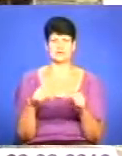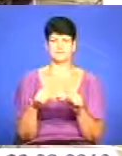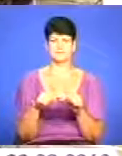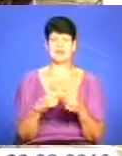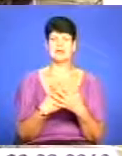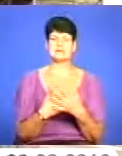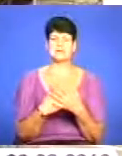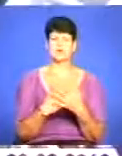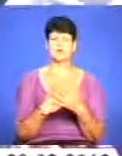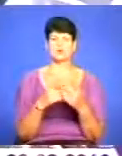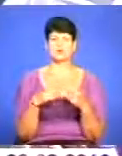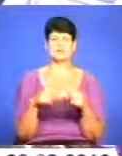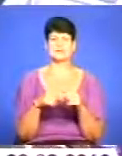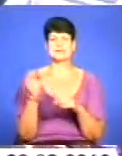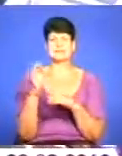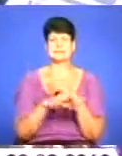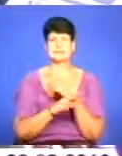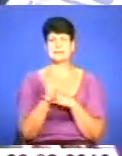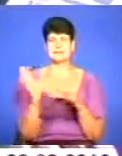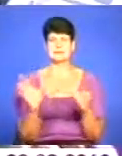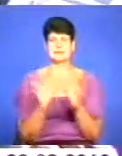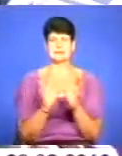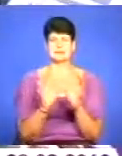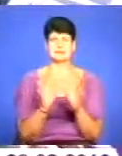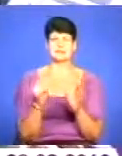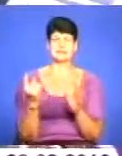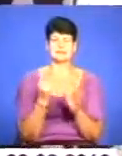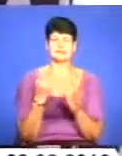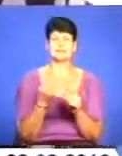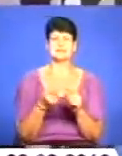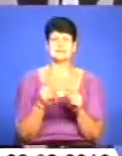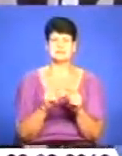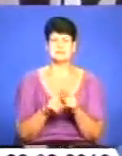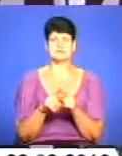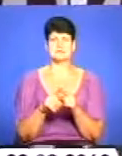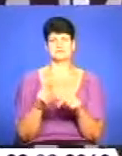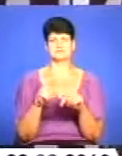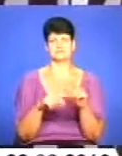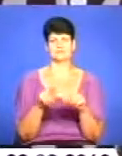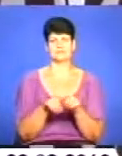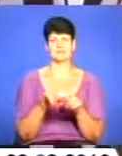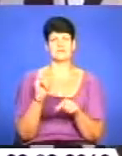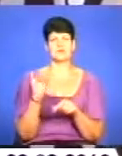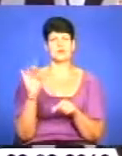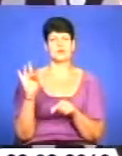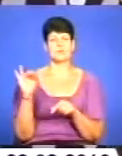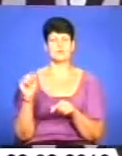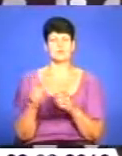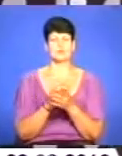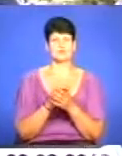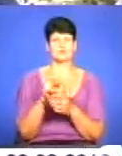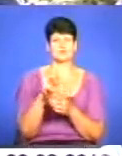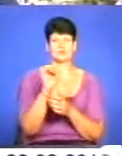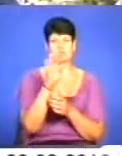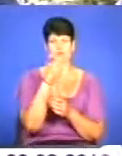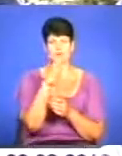активістів громадської організації «Схід та Захід єдині» ці діти вже майже рідні. Так, з Іваном Ромашком познайомились ще у 2014 році,